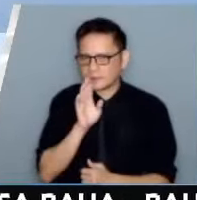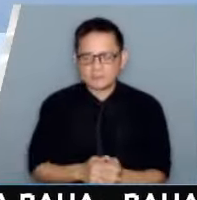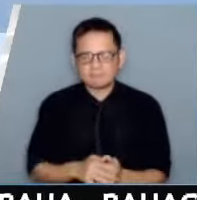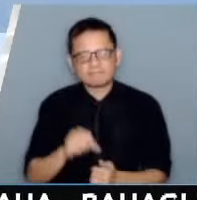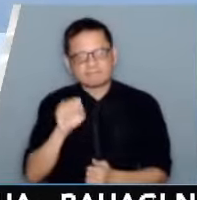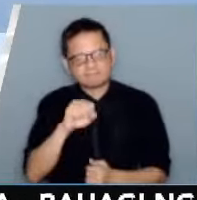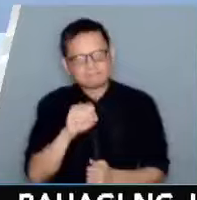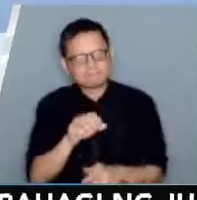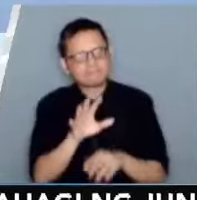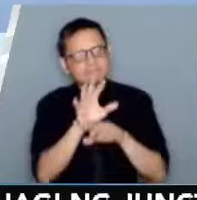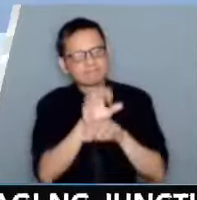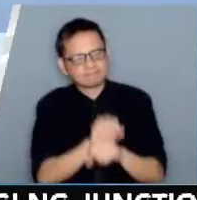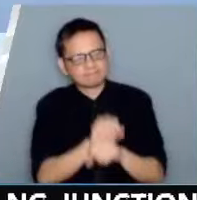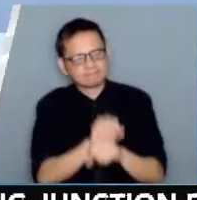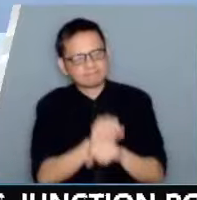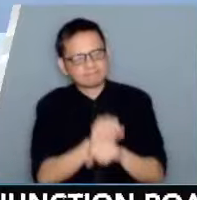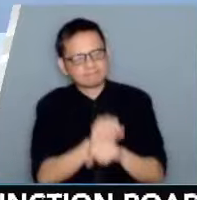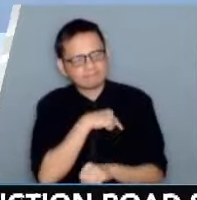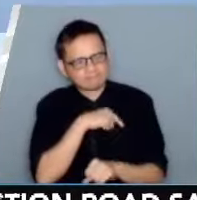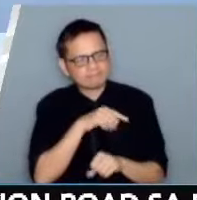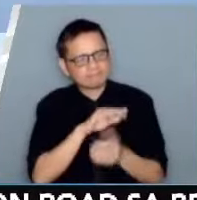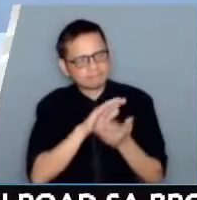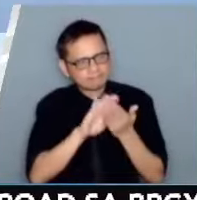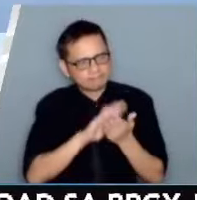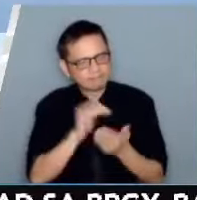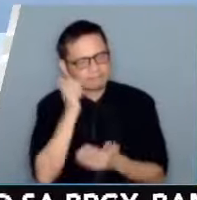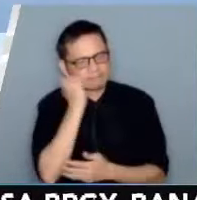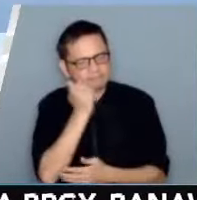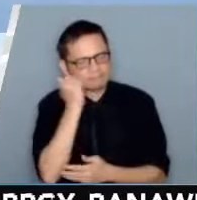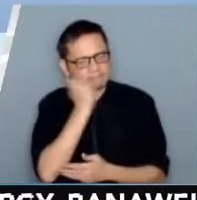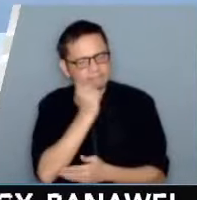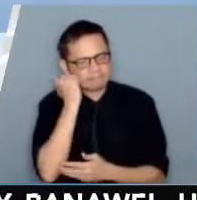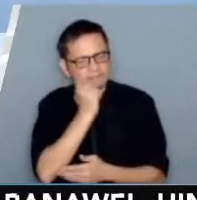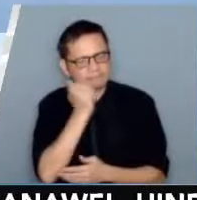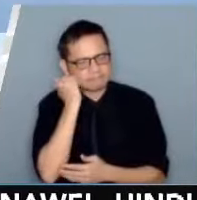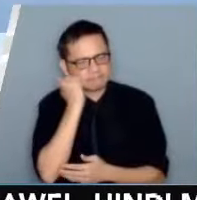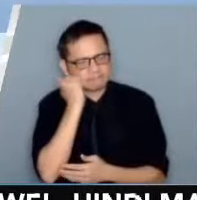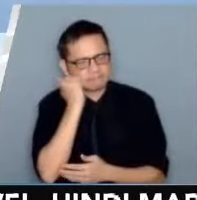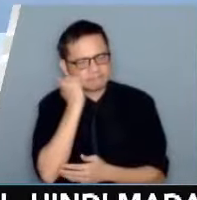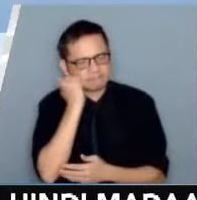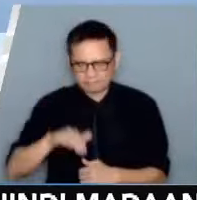rin po kami. Sanay na kami dito simula nung ano pa kami ng bata. Kaya